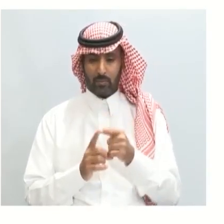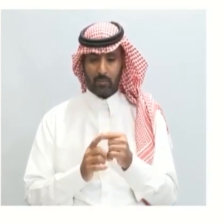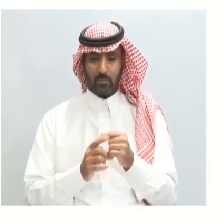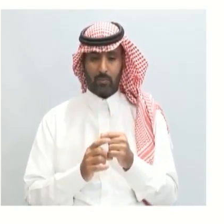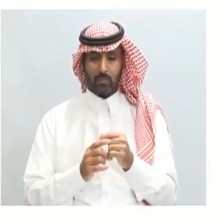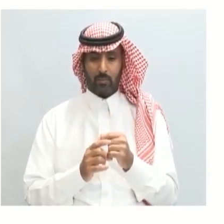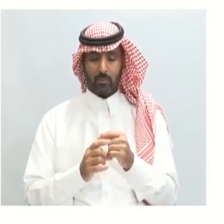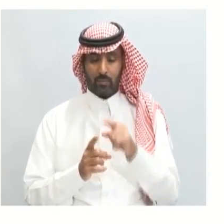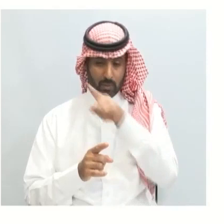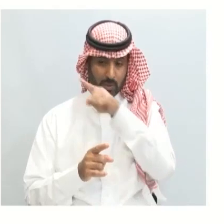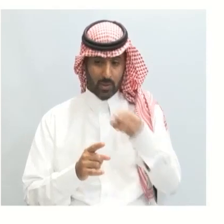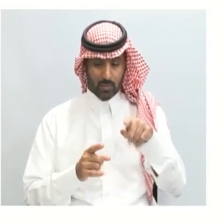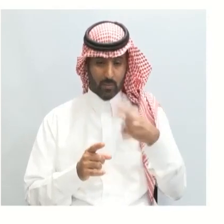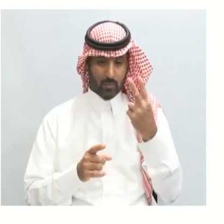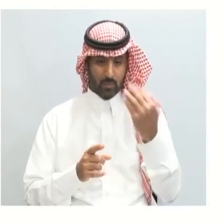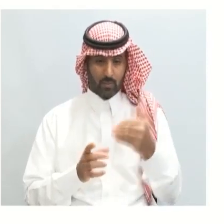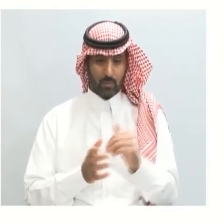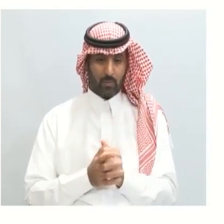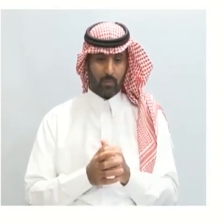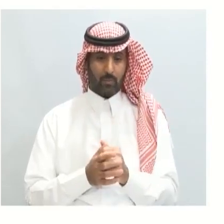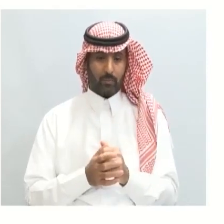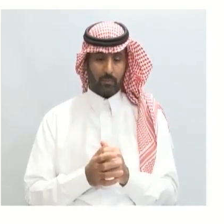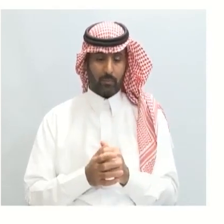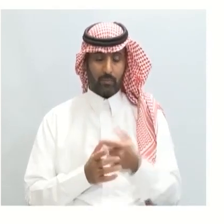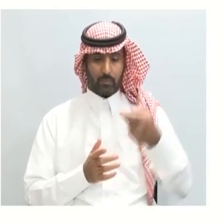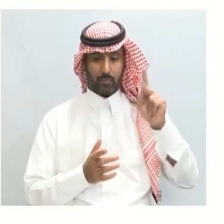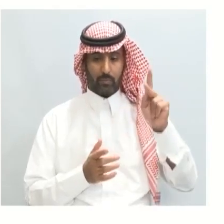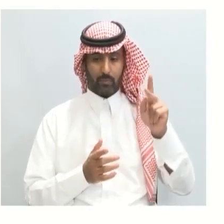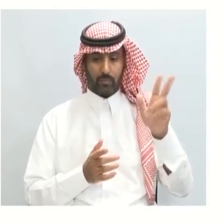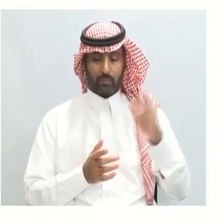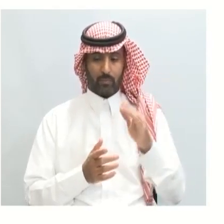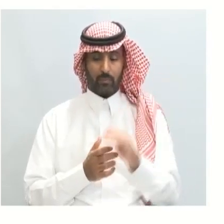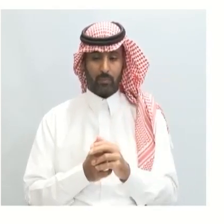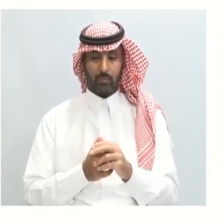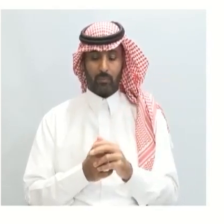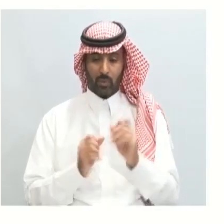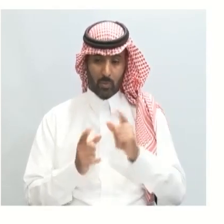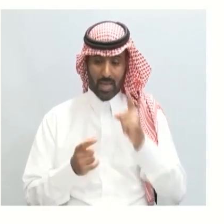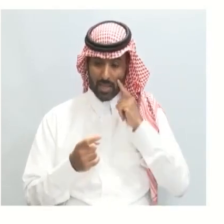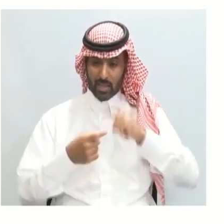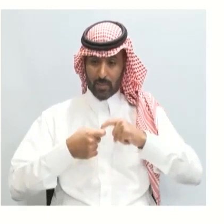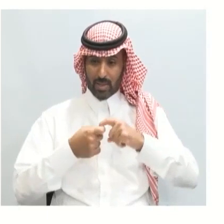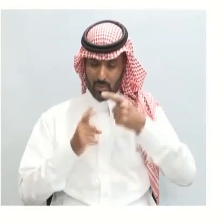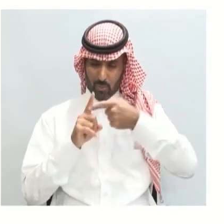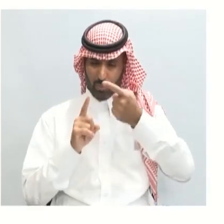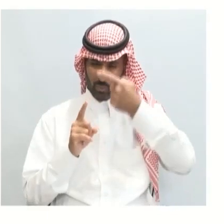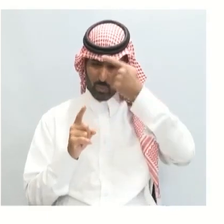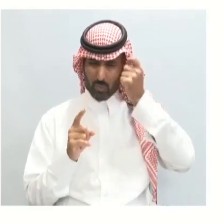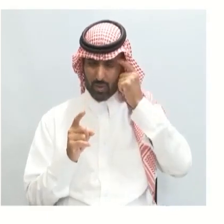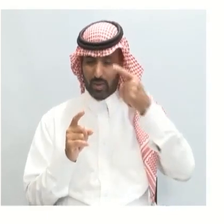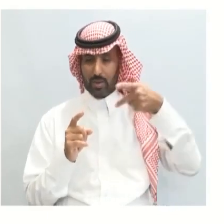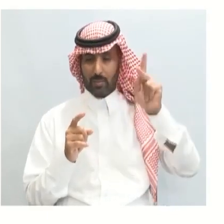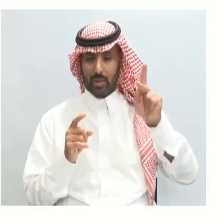بالنسبه للرسم البياني الثاني انظر الان انظر الان لاحظ معي يبين العلاقه بين درجه الحراره المقيس